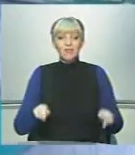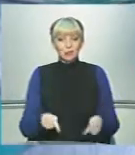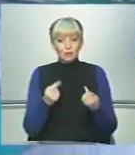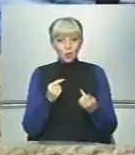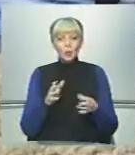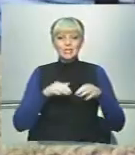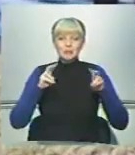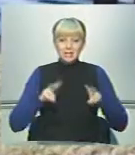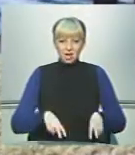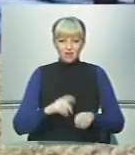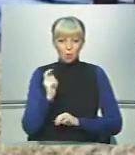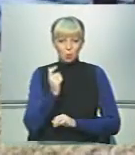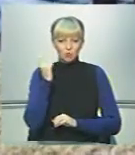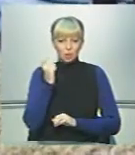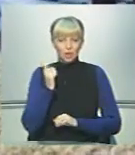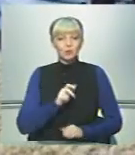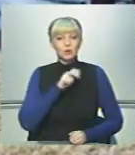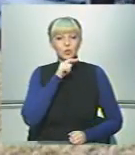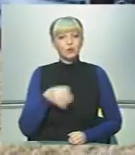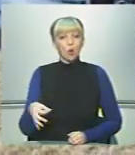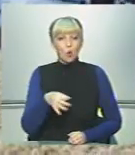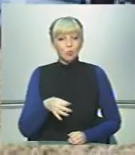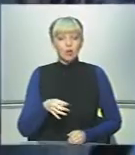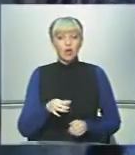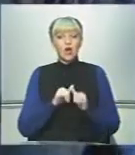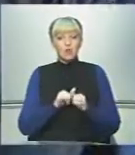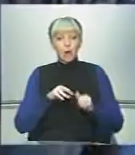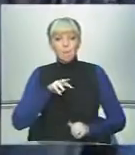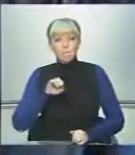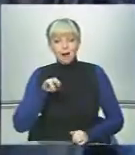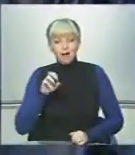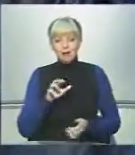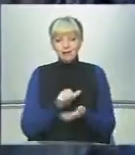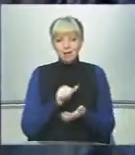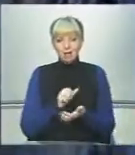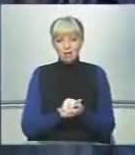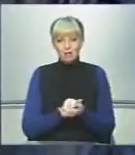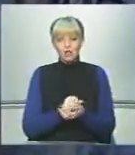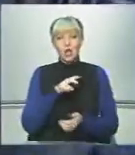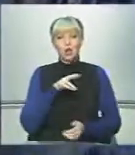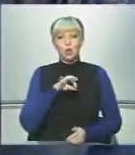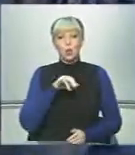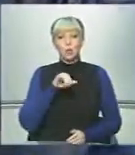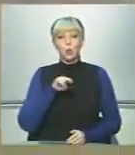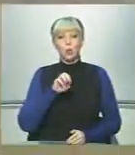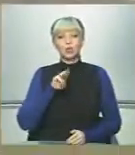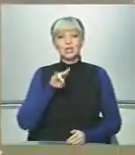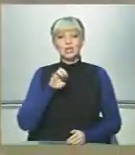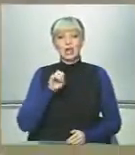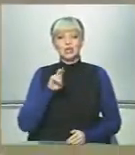у спеціалізованих господарствах. У Чернівецькій області вирощуванням малька займаються на Лопушнянському форелевому